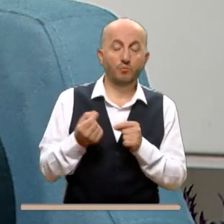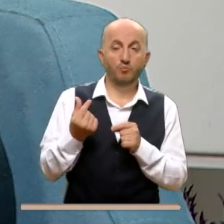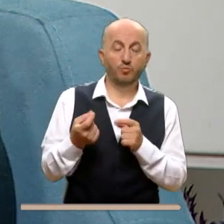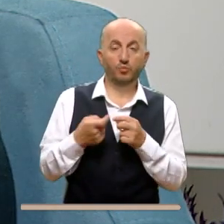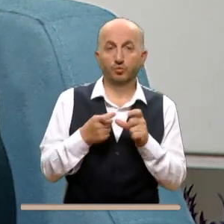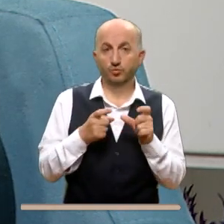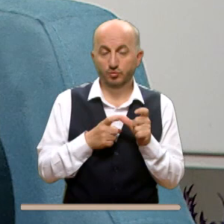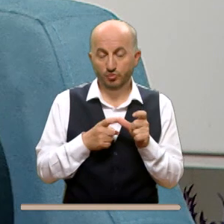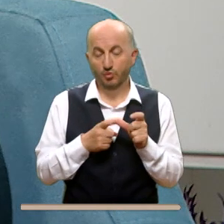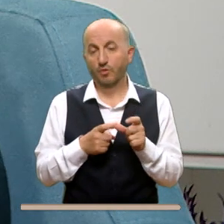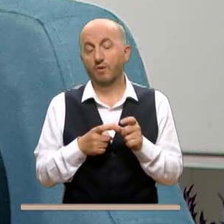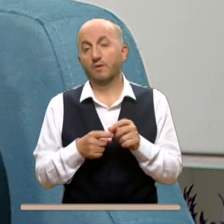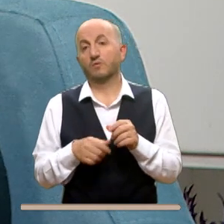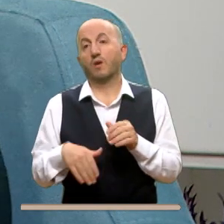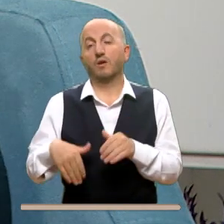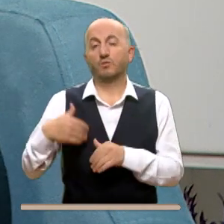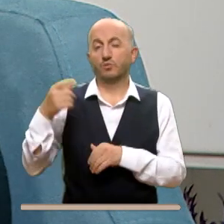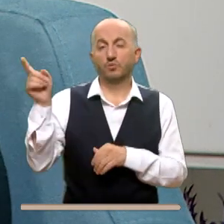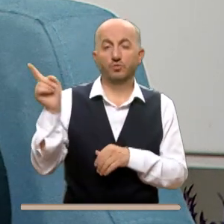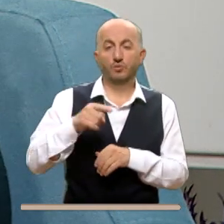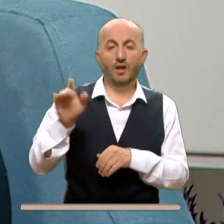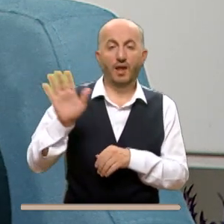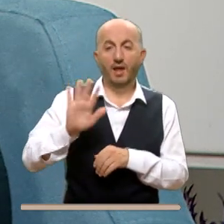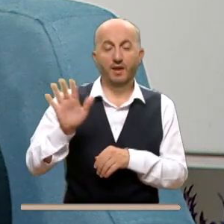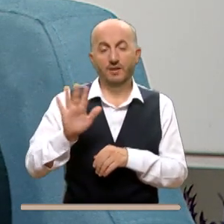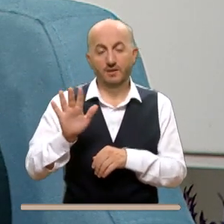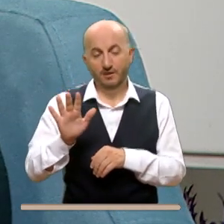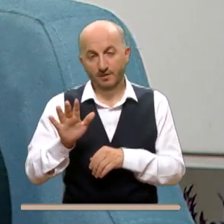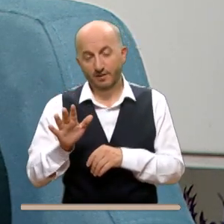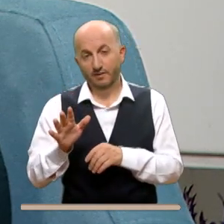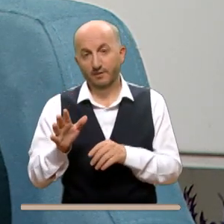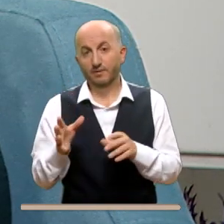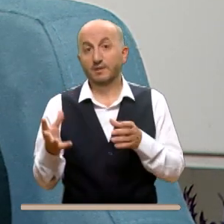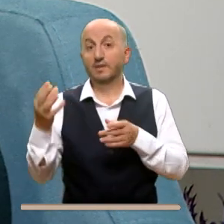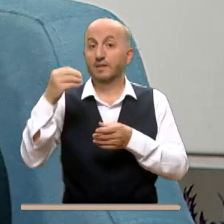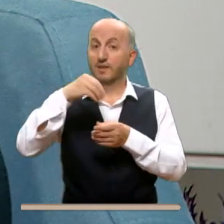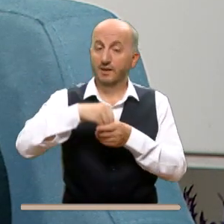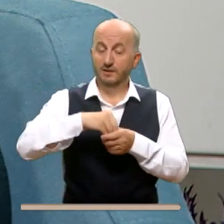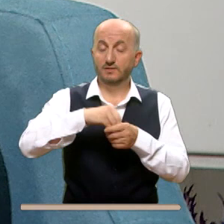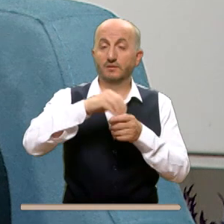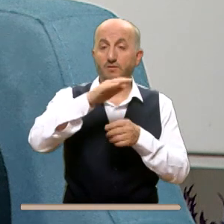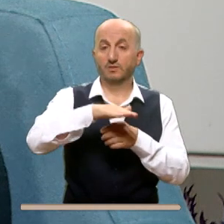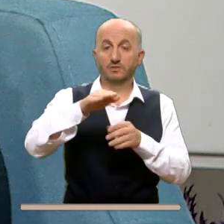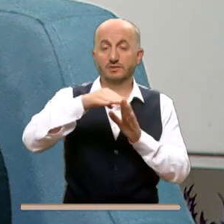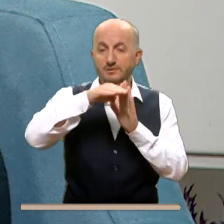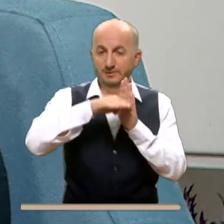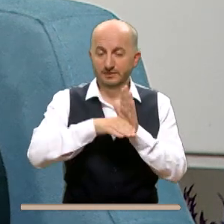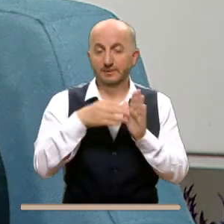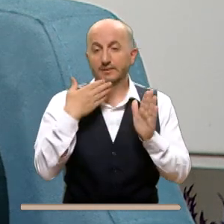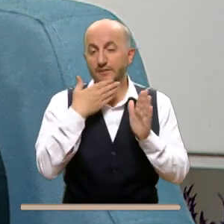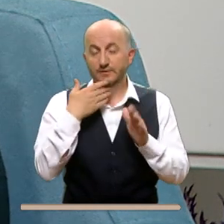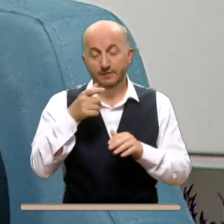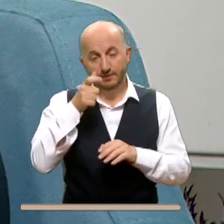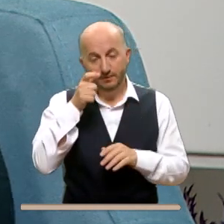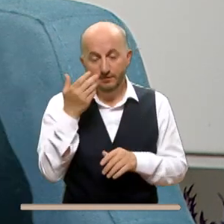kısımlarını ve daha sonra %50 kontenjana yerleşen öğrencilerimiz için sunulan indirim ve imkanları